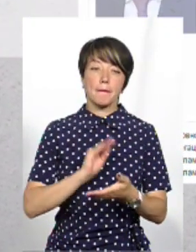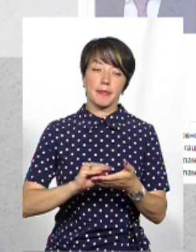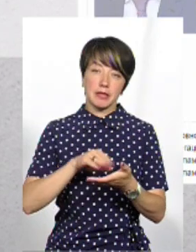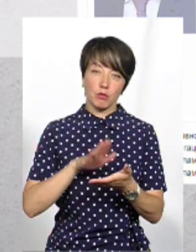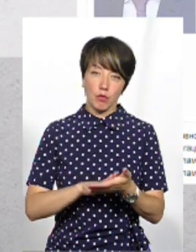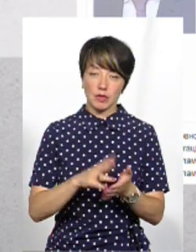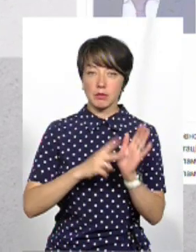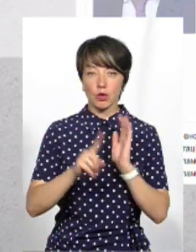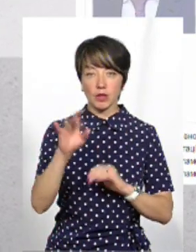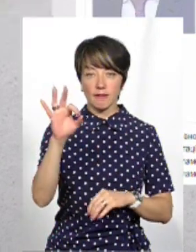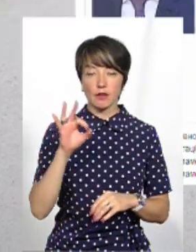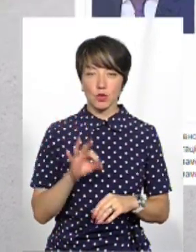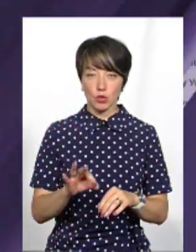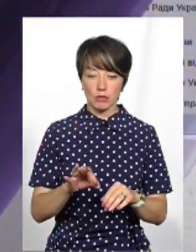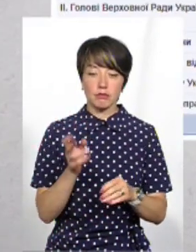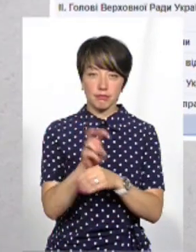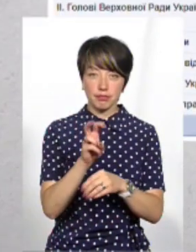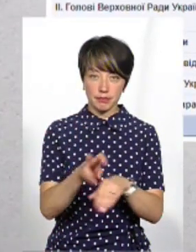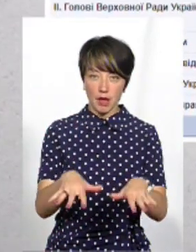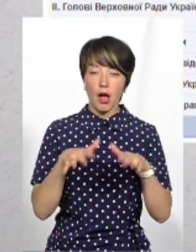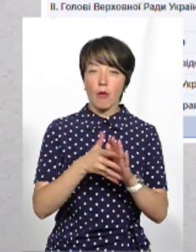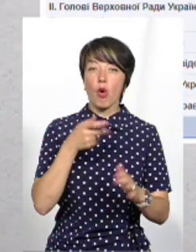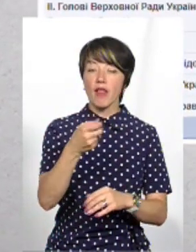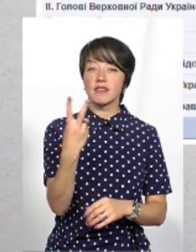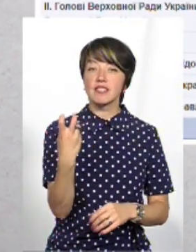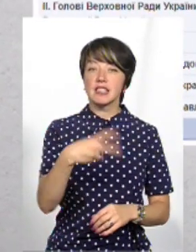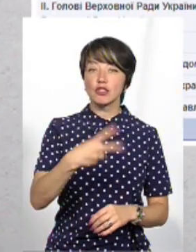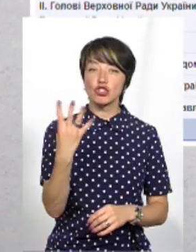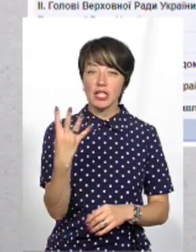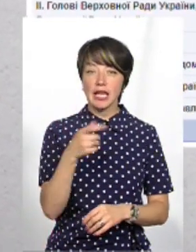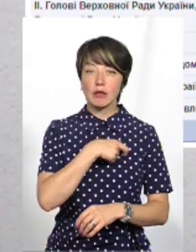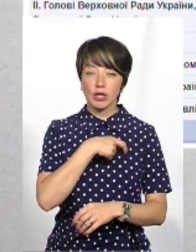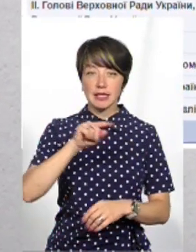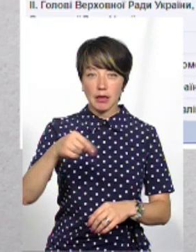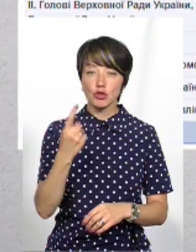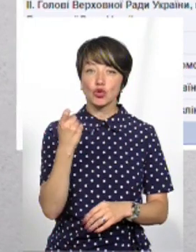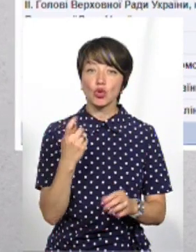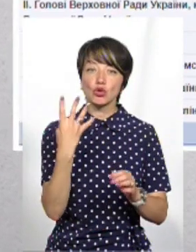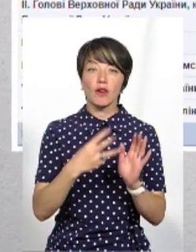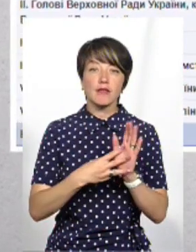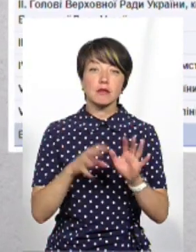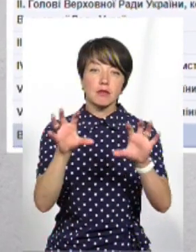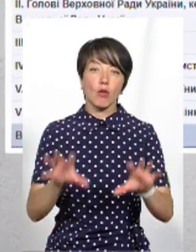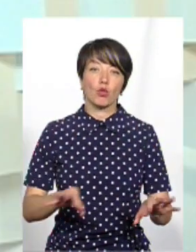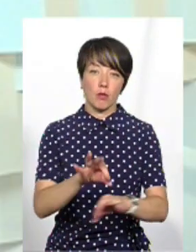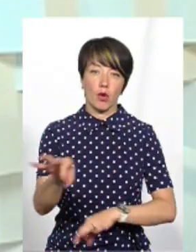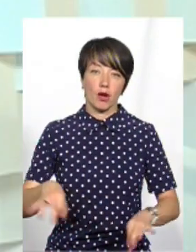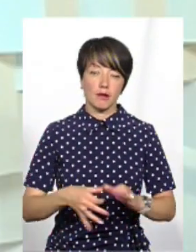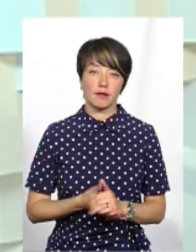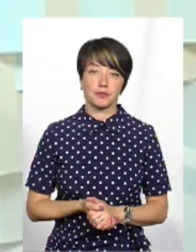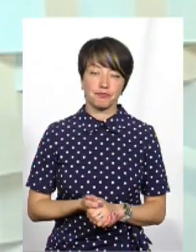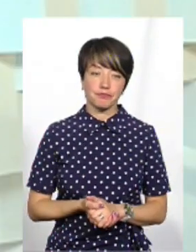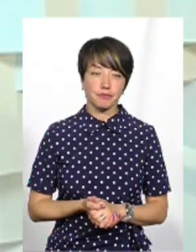– 71%. Подав 224 депутатських запити і 148 законопроєктів.